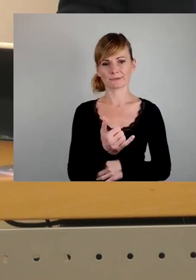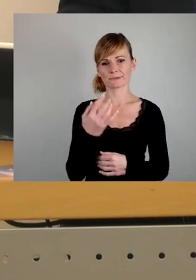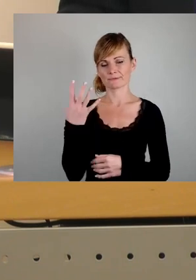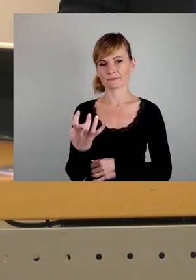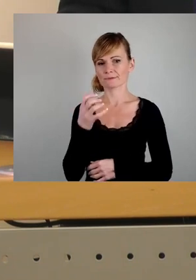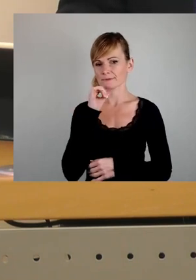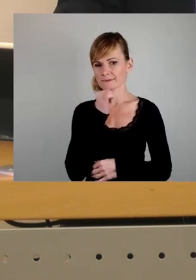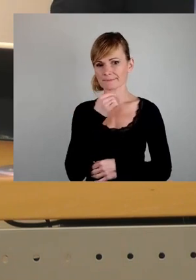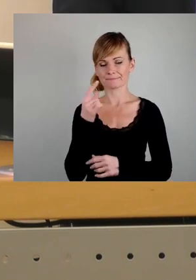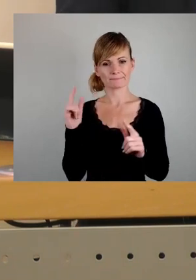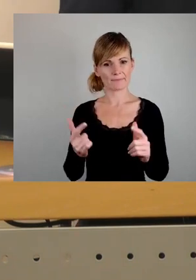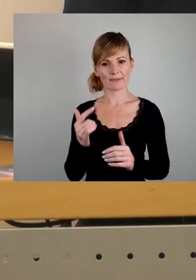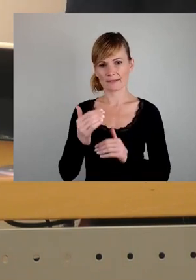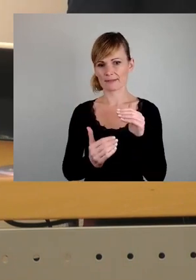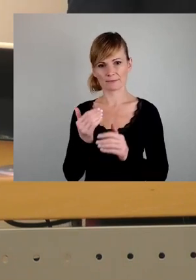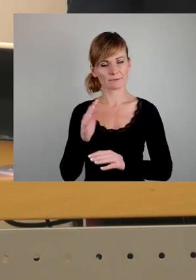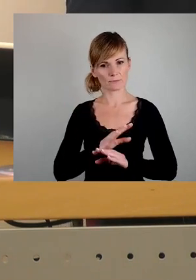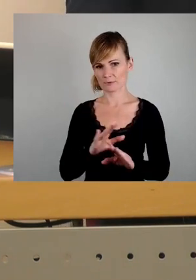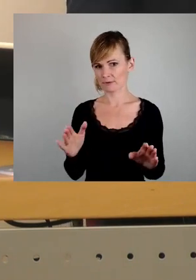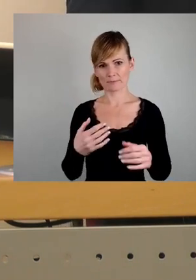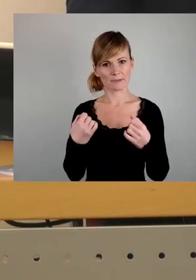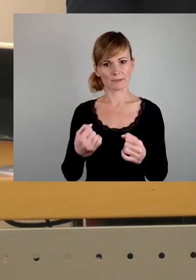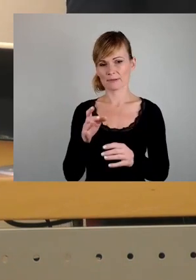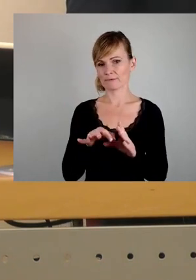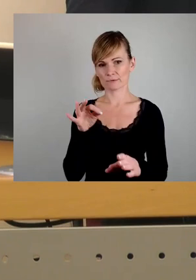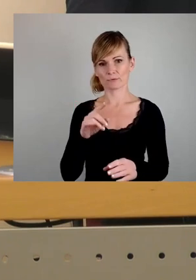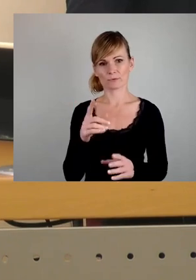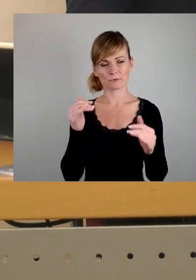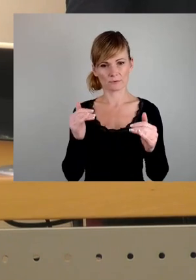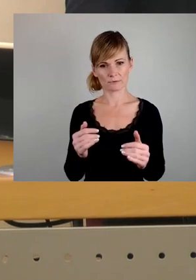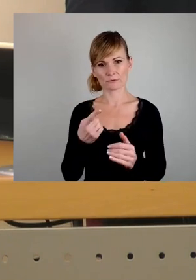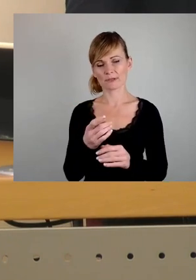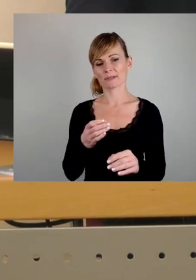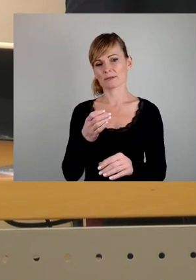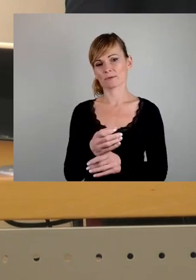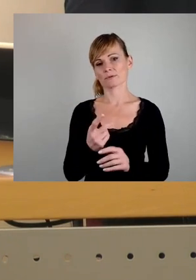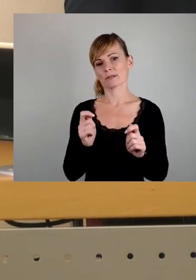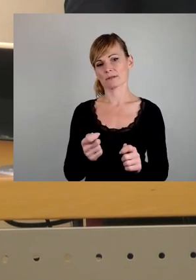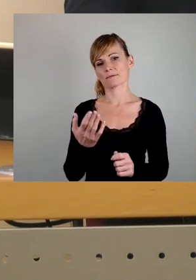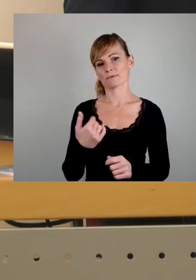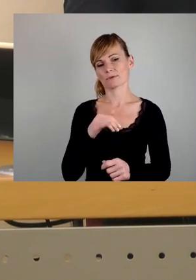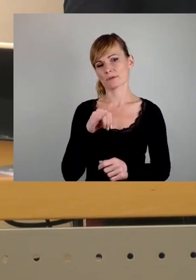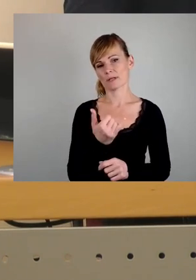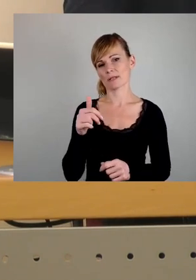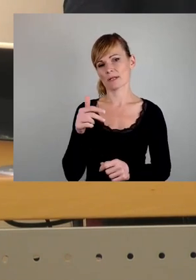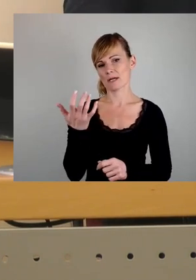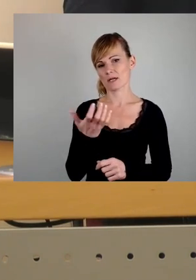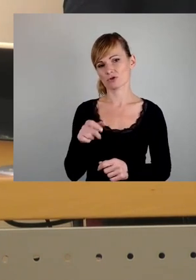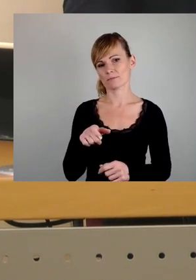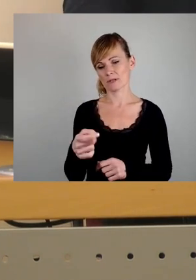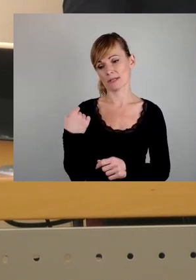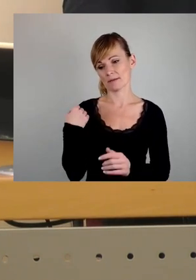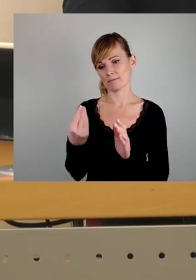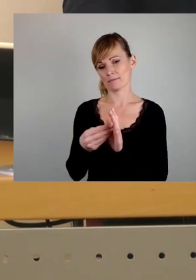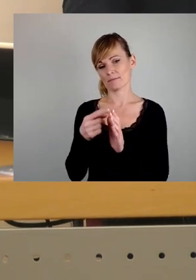Ja, 40 Nein, keine Enthaltung, hat damit auch keine Mehrheit gefunden. Und jetzt kommen wir zum Ersetzungsantrag von Herrn Aschenbach, den er vor uns eingebracht hat. Wer